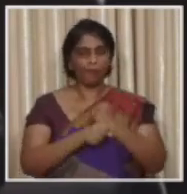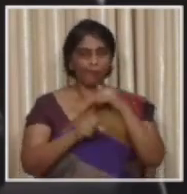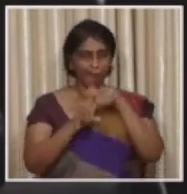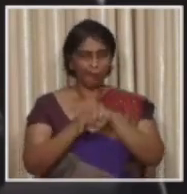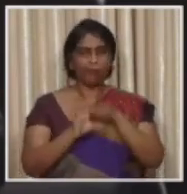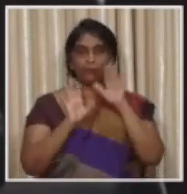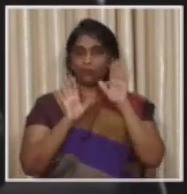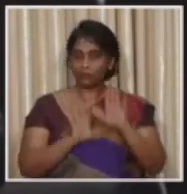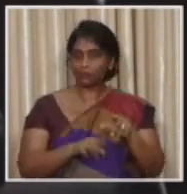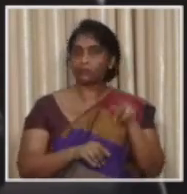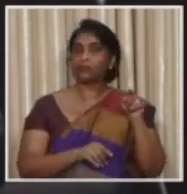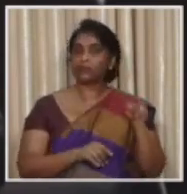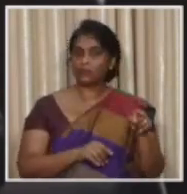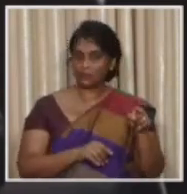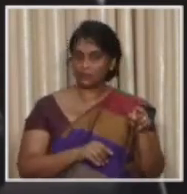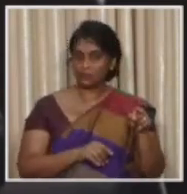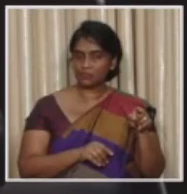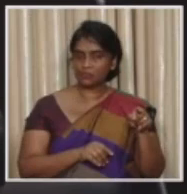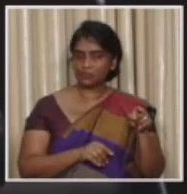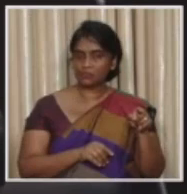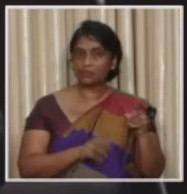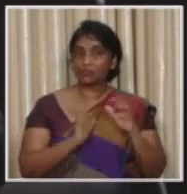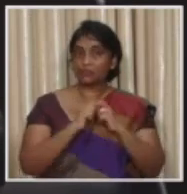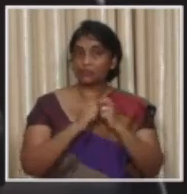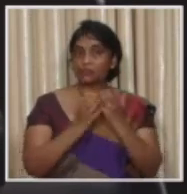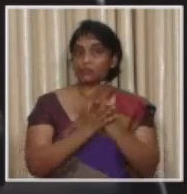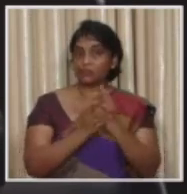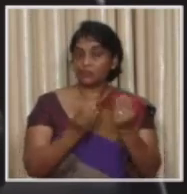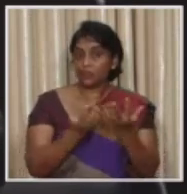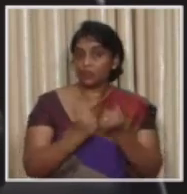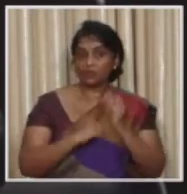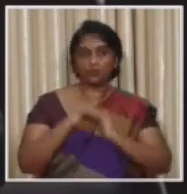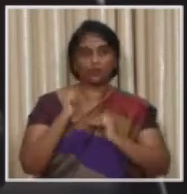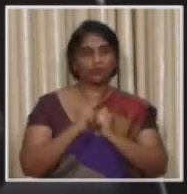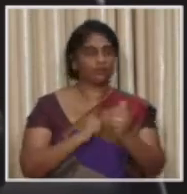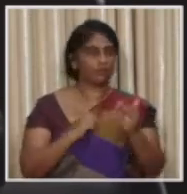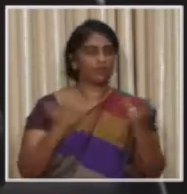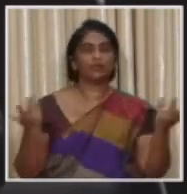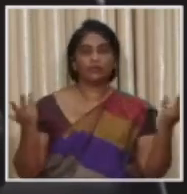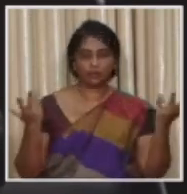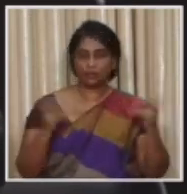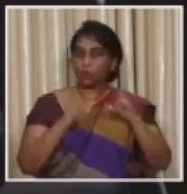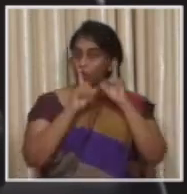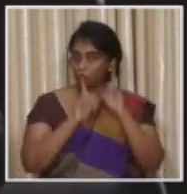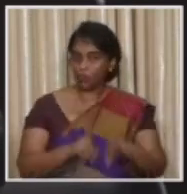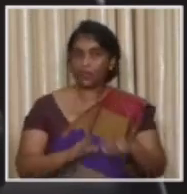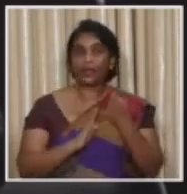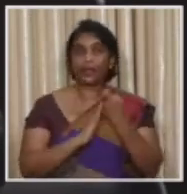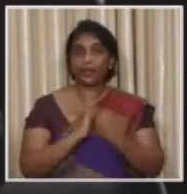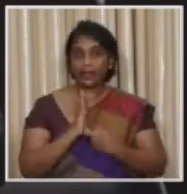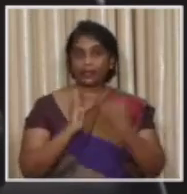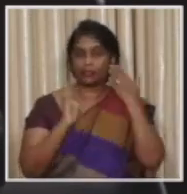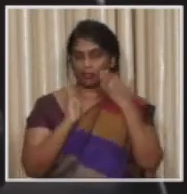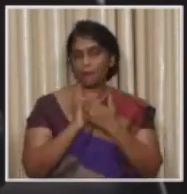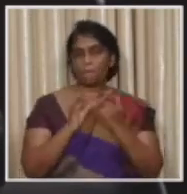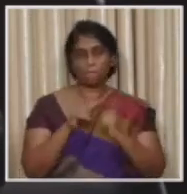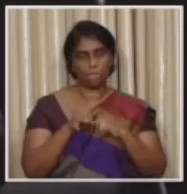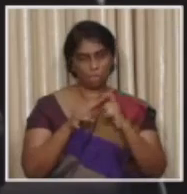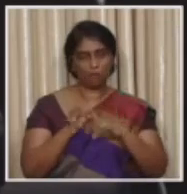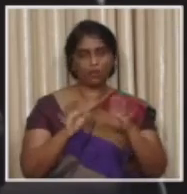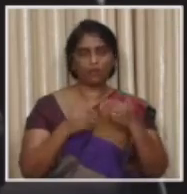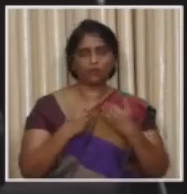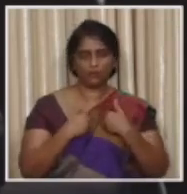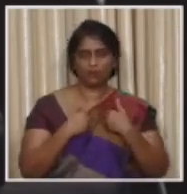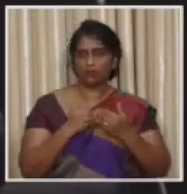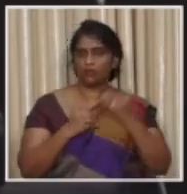හැබැයි ඒකට විසඳුමක් ගන්න අවශ්‍ය කරන වැඩපිළිවෙල ක්‍රියාත්මක කරන්න. ඒ වගේම නීතිය ගැන අපිට ප්‍රශ්නයක් තියෙනවා. දැන් අපි